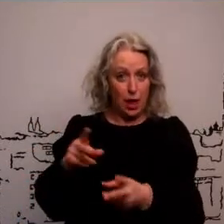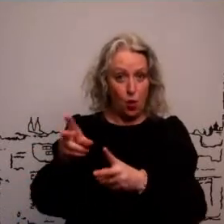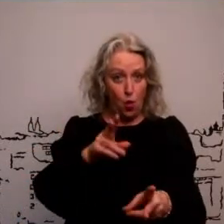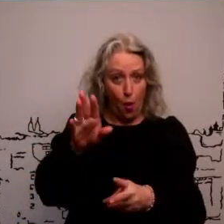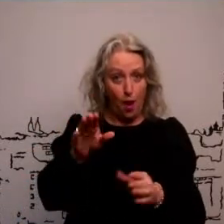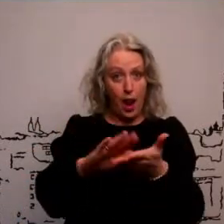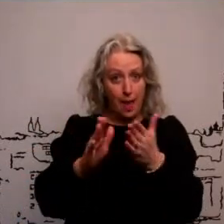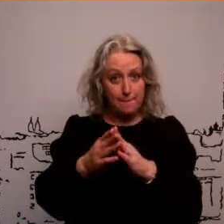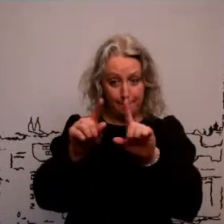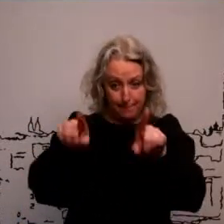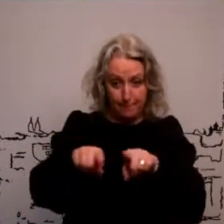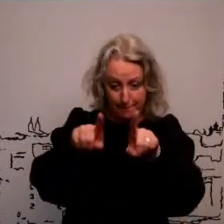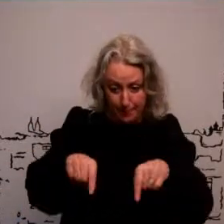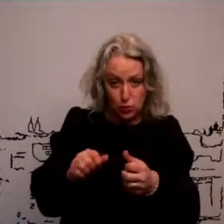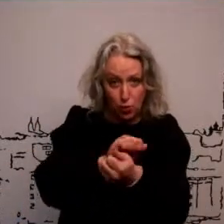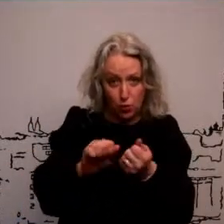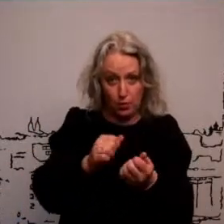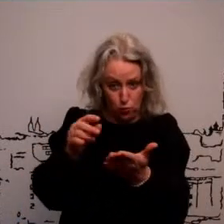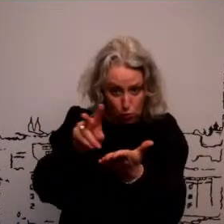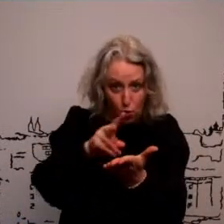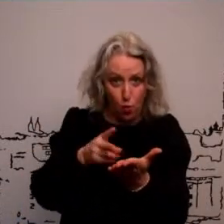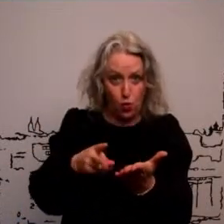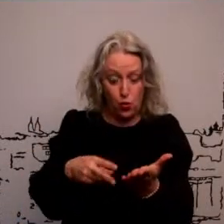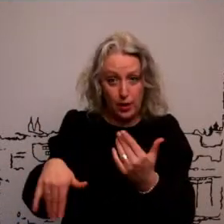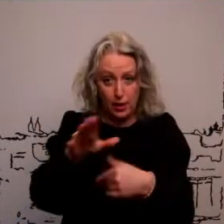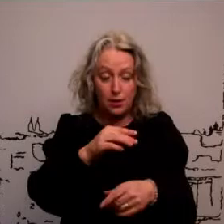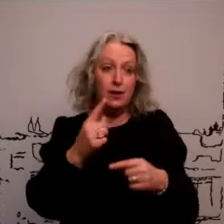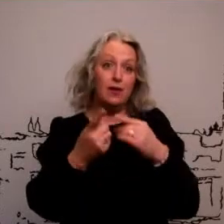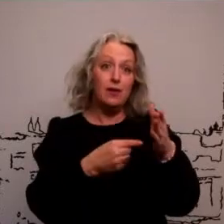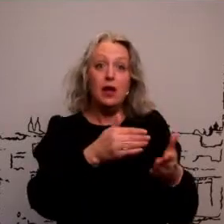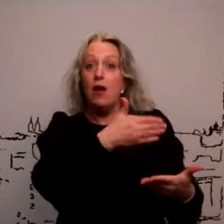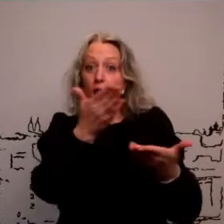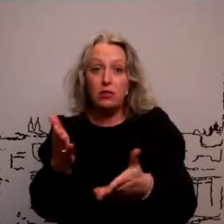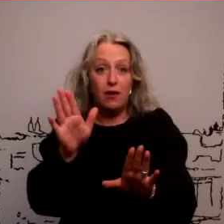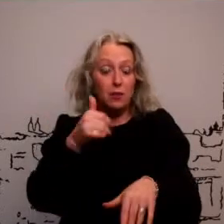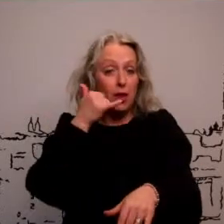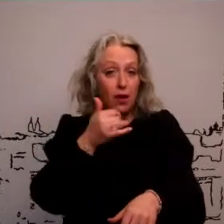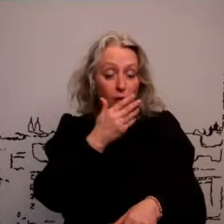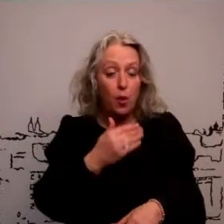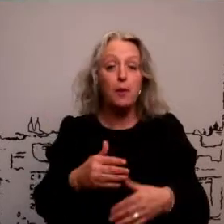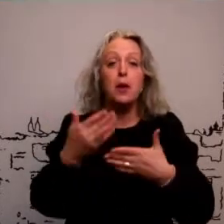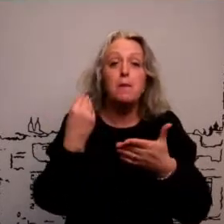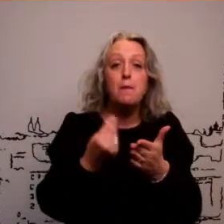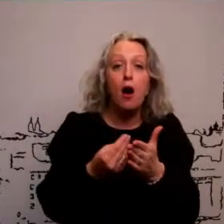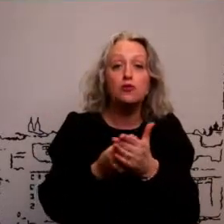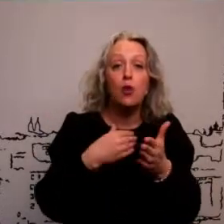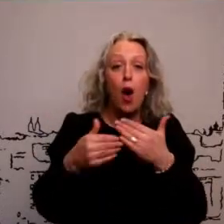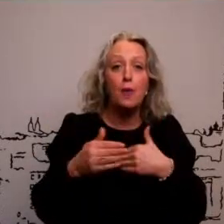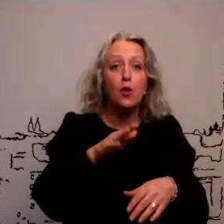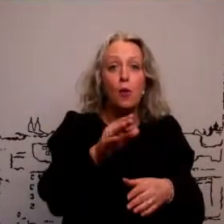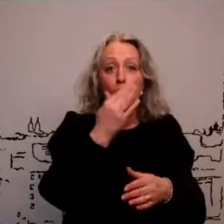ja küsida need küsimused ja võiks anda ka kätte maksuameti numbri ja võiks anda kätte